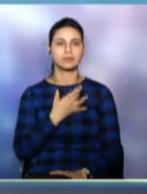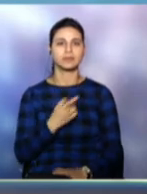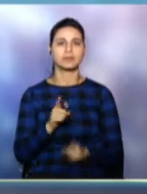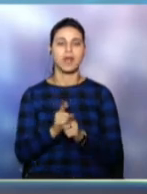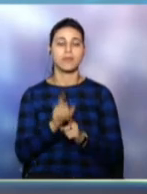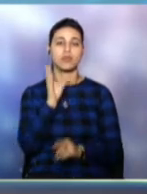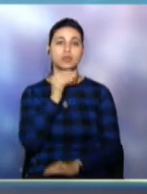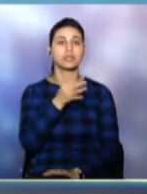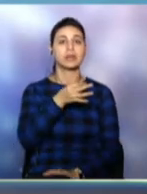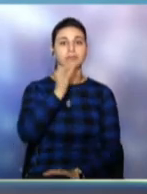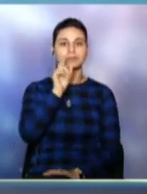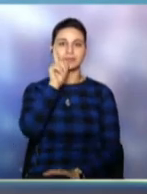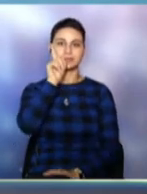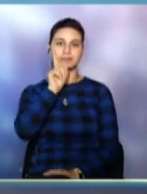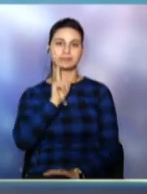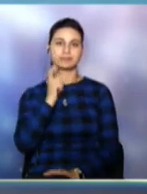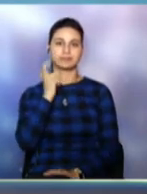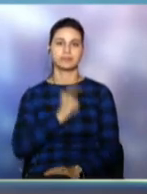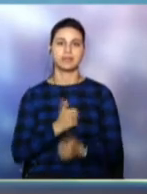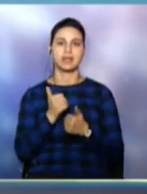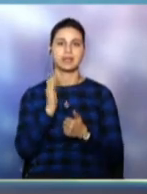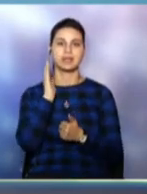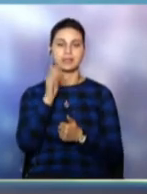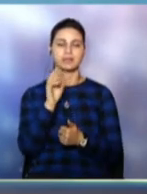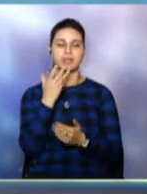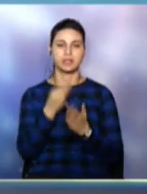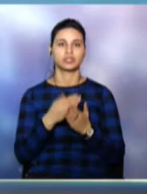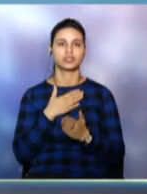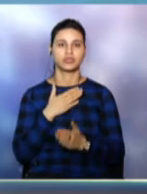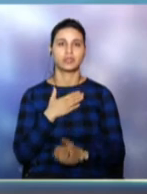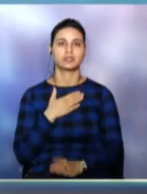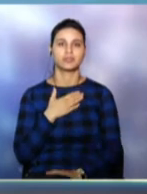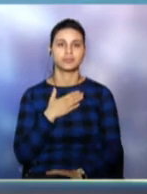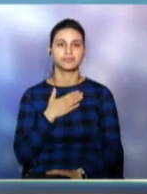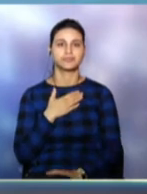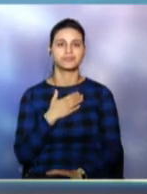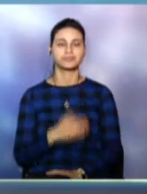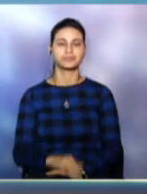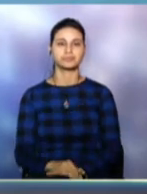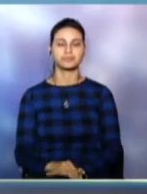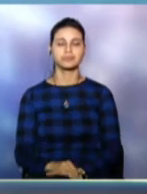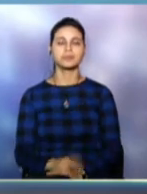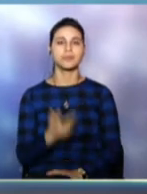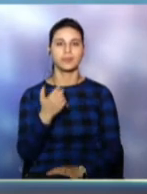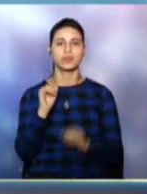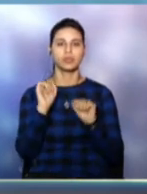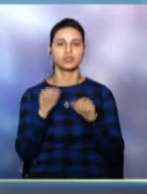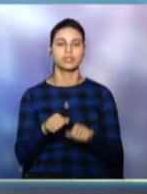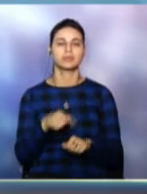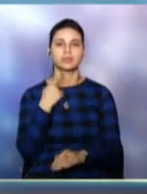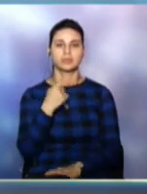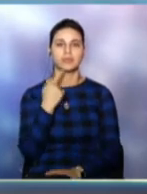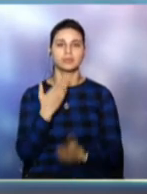შემთხვევაში სრულიად ესეთი ობიექტივიზირებულია ხოლმე და ჩვენ გაზომვადია და შეიძლება